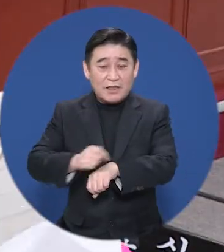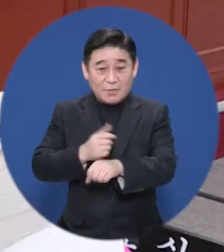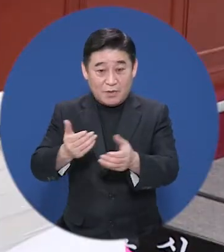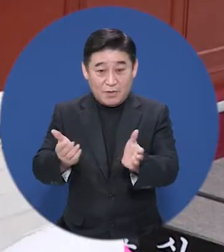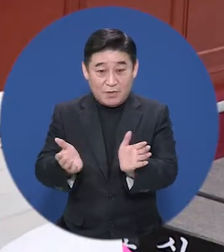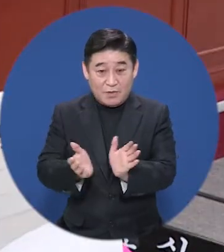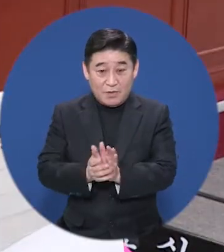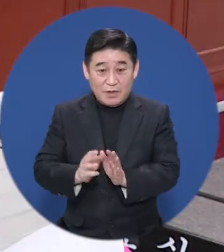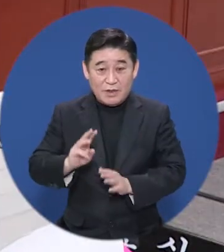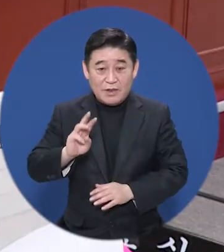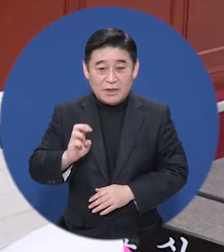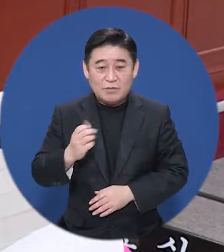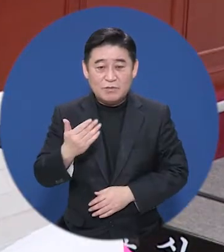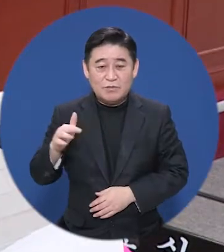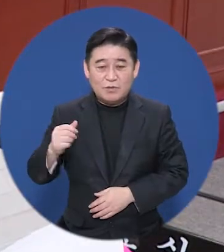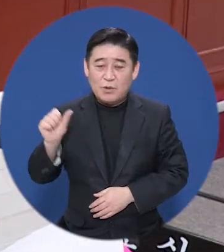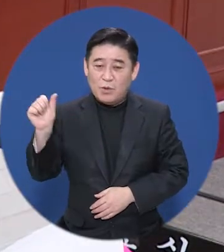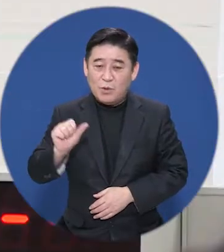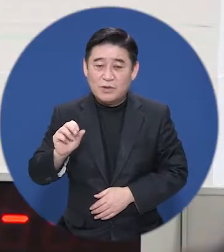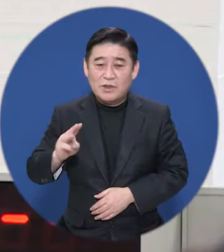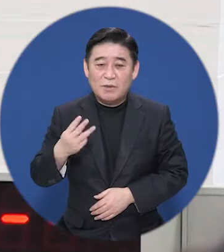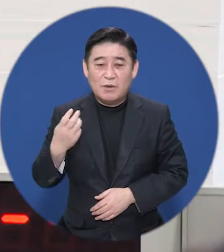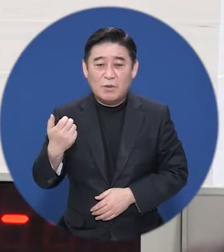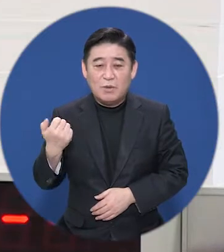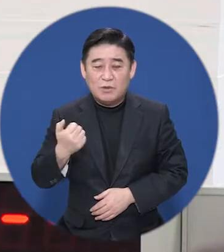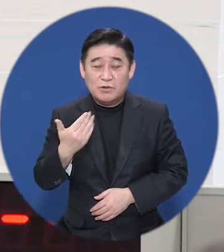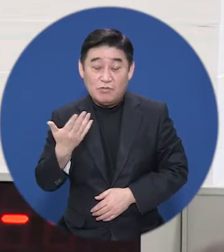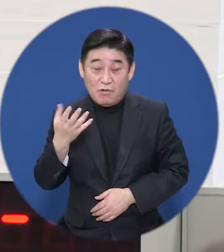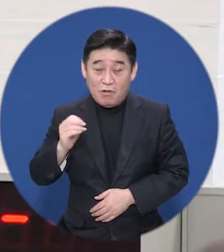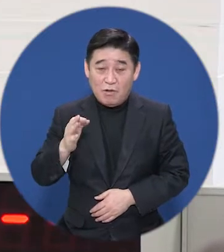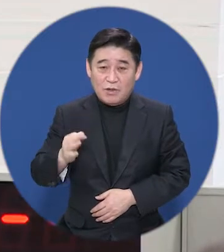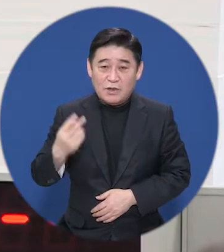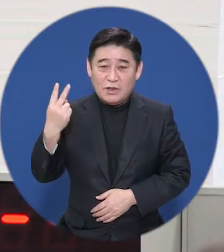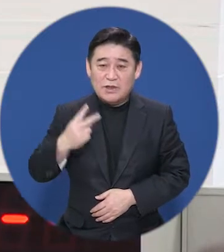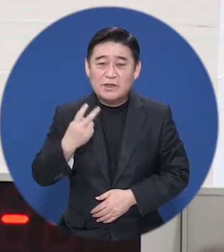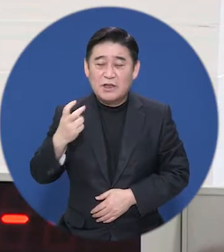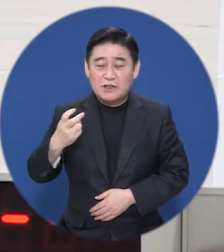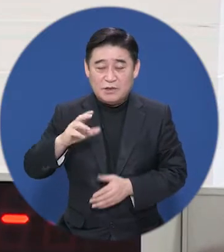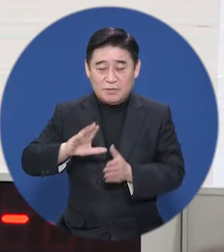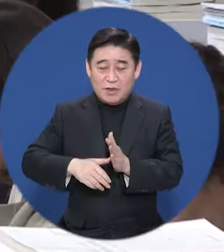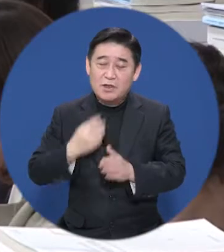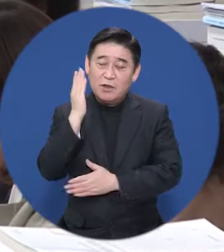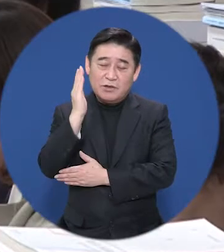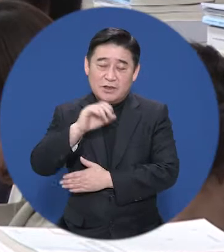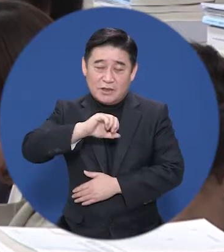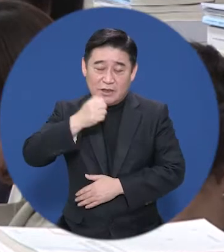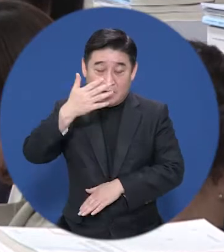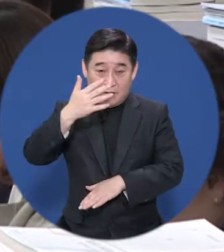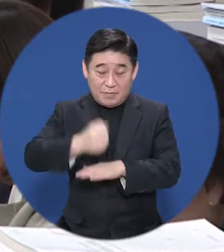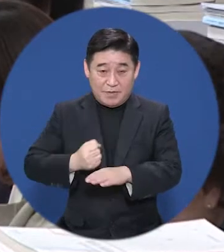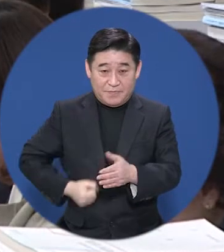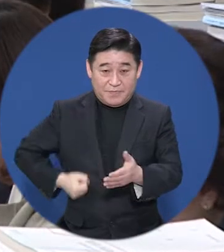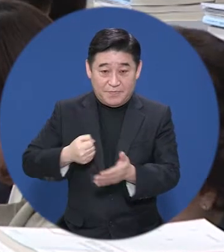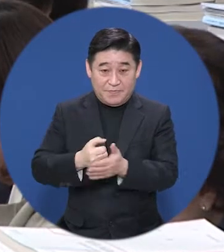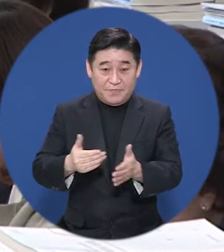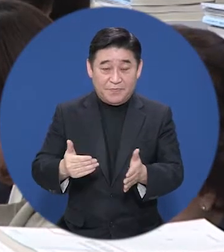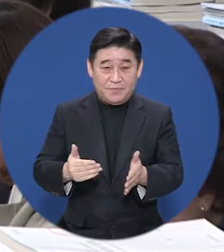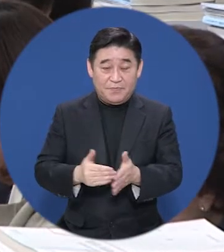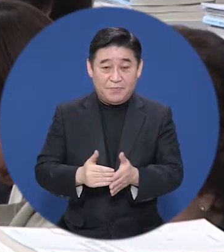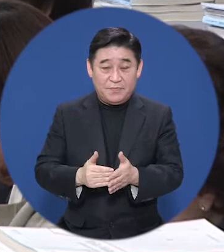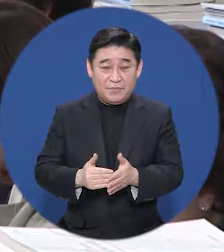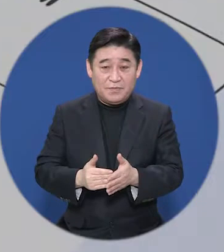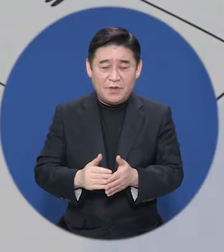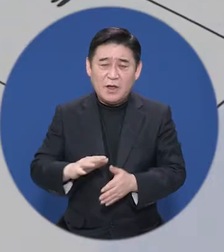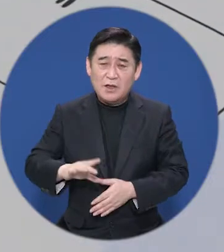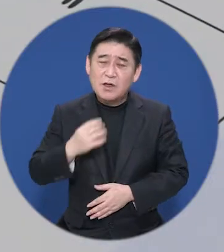예산결산특별위원회가 39조 5,359억 원으로 2020년도 서울시 예산을 최종 확정했습니다.